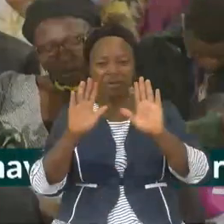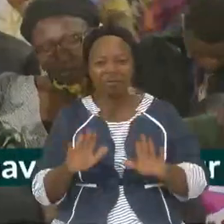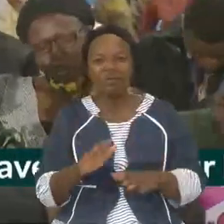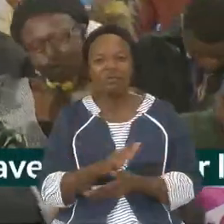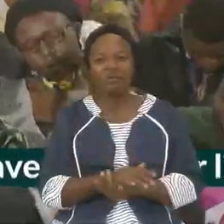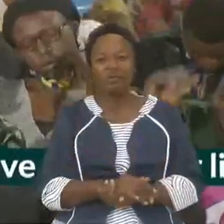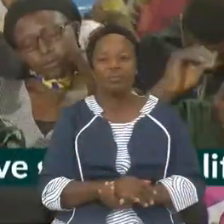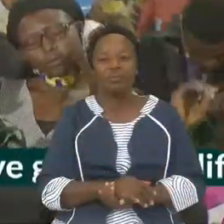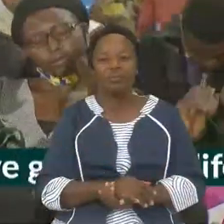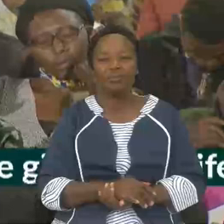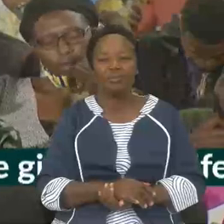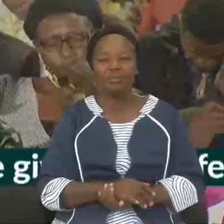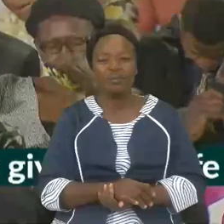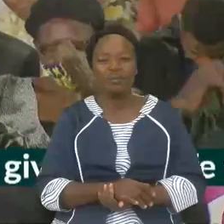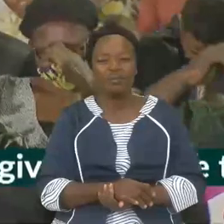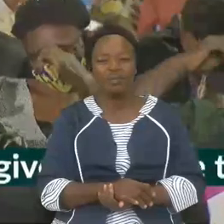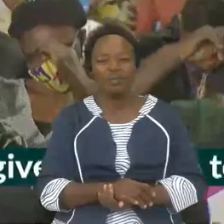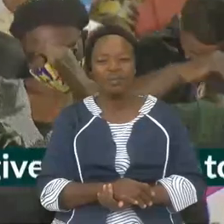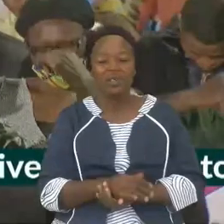me parviendra.